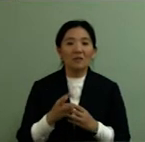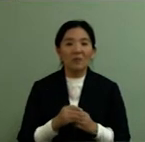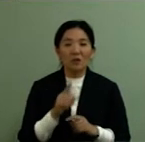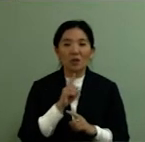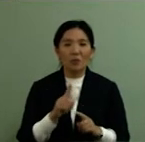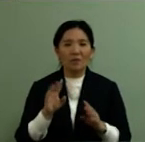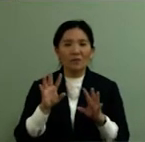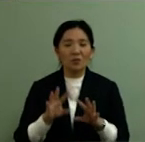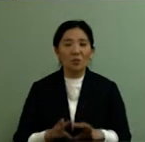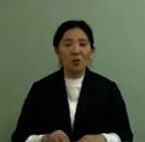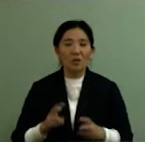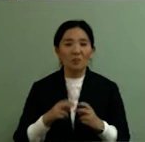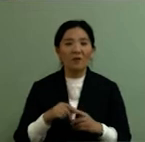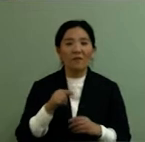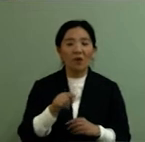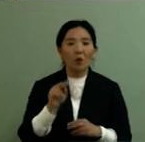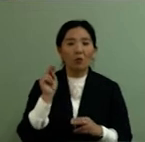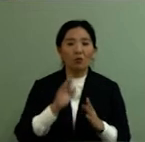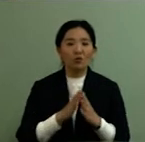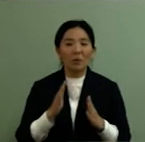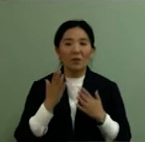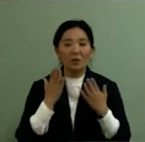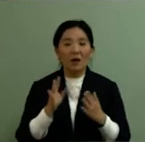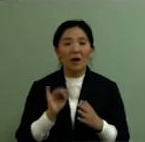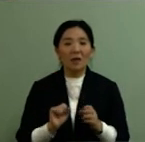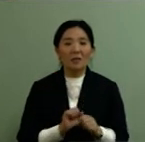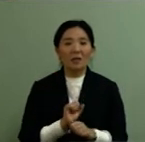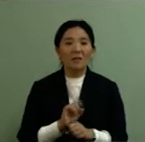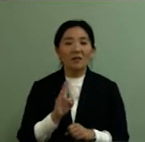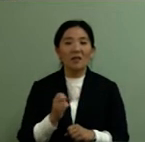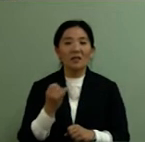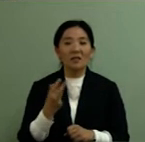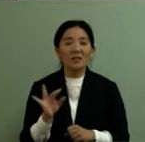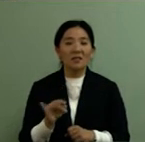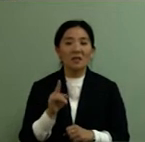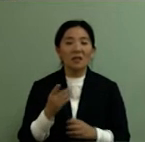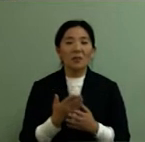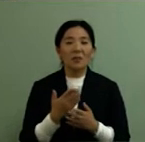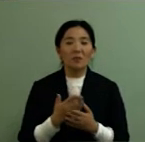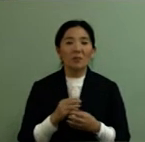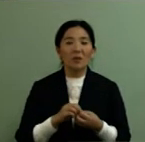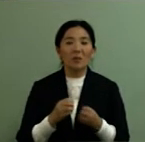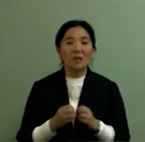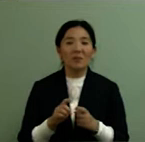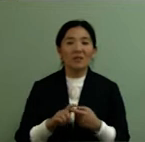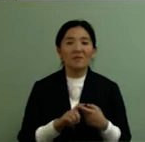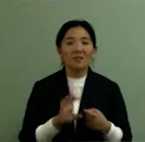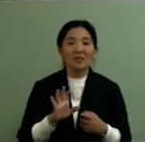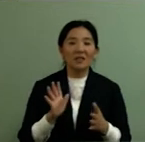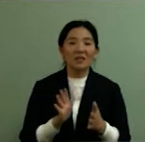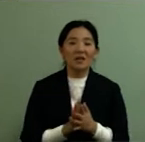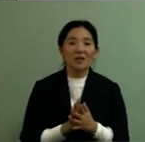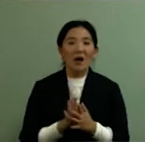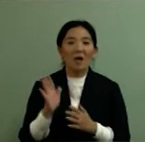будем разбирать все, вы в учебнике прочитаете. Остановимся на нескольких из них. Например, проблемы, связанные с